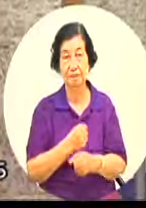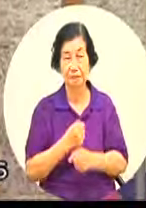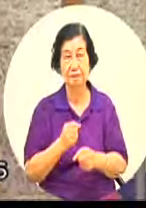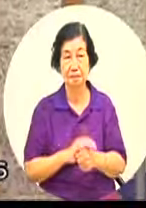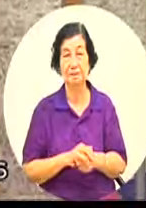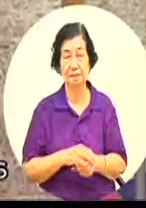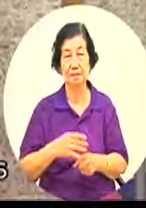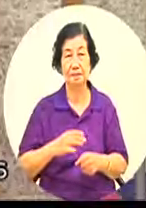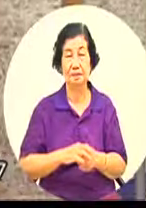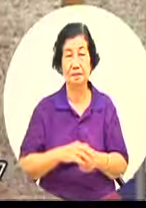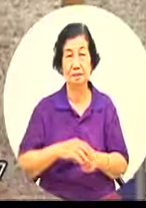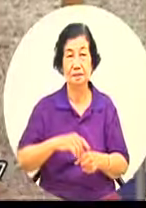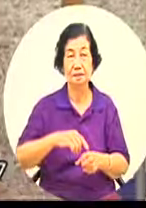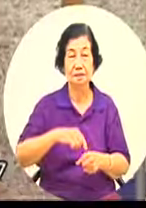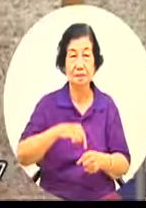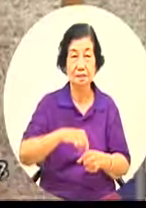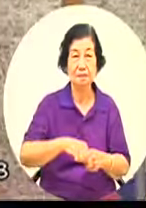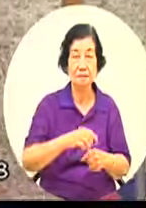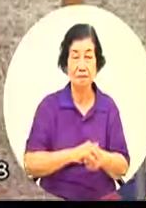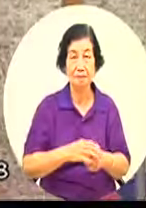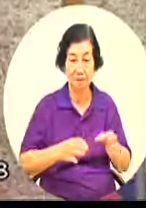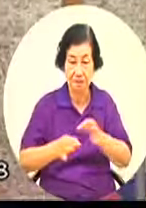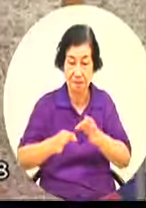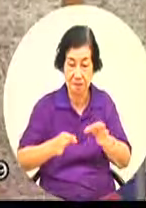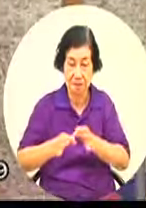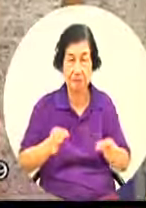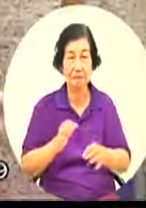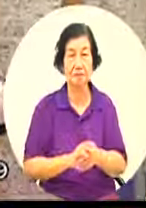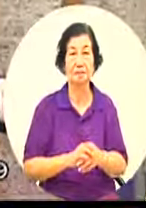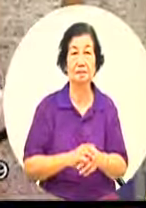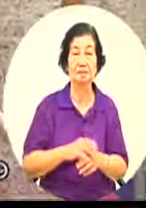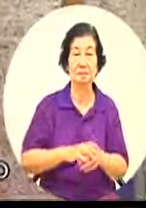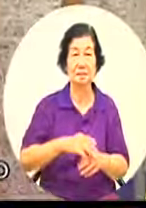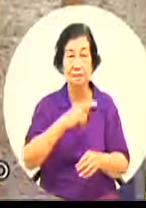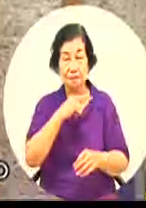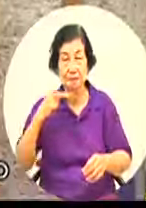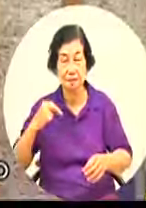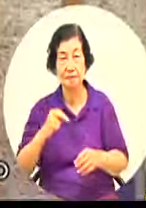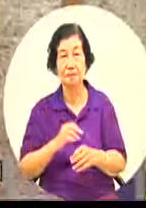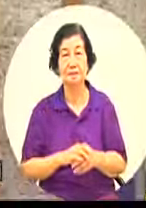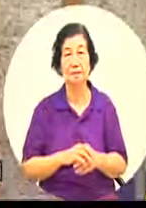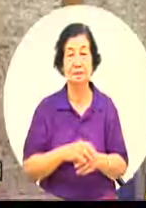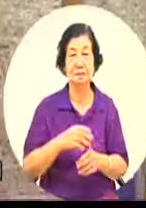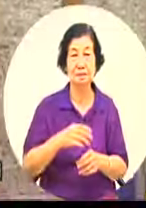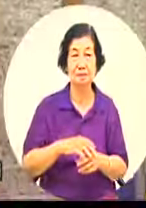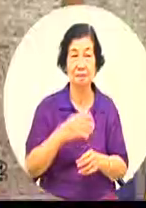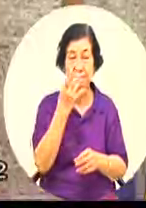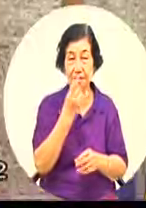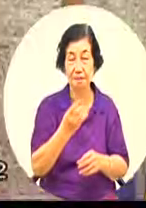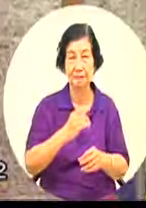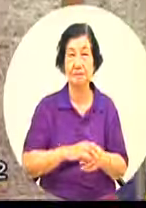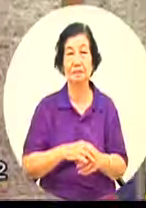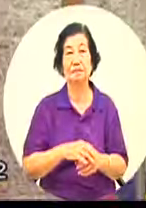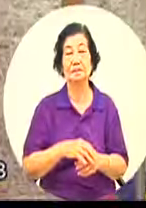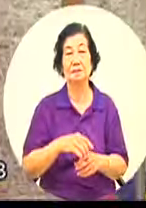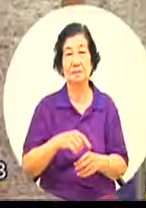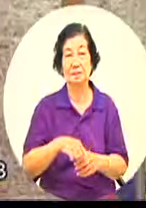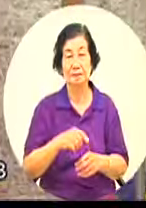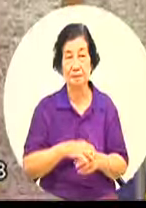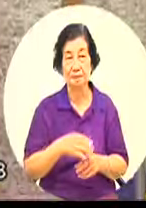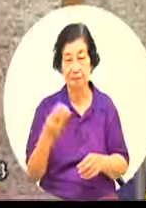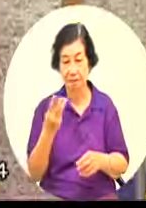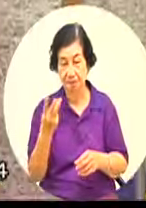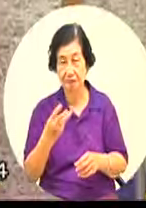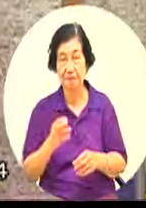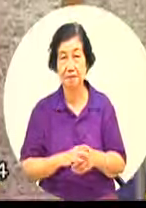业心理学跟口语沟通，好，这通识的课程由我们的胡处长他来任教的哈。那其他的相关